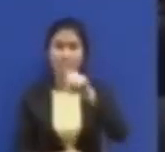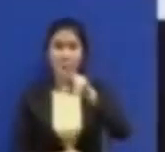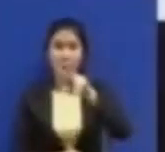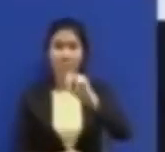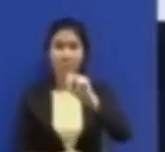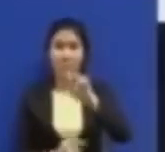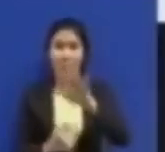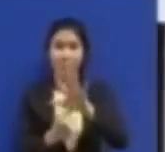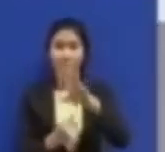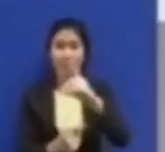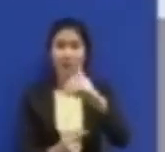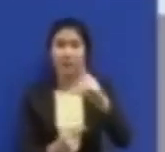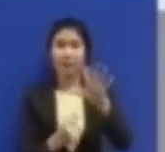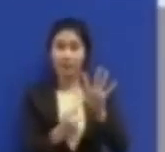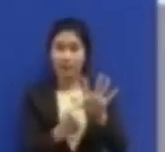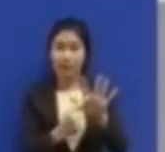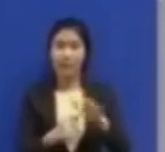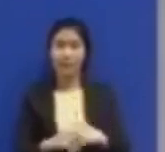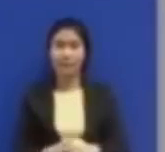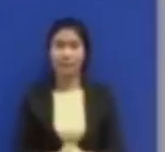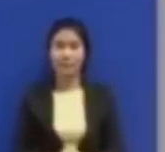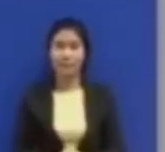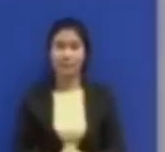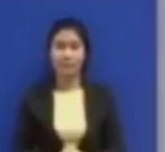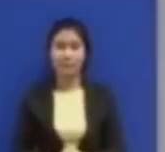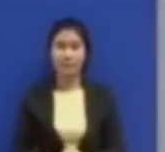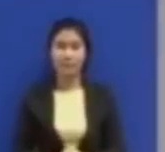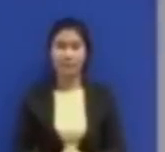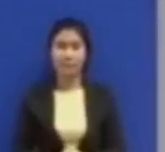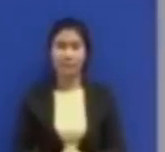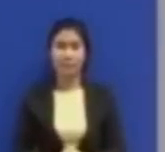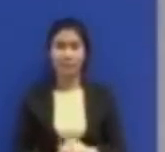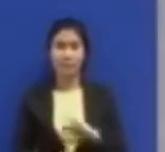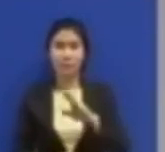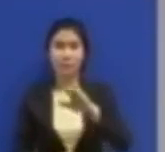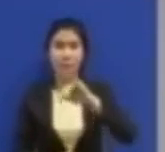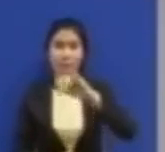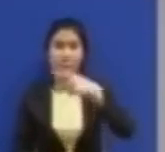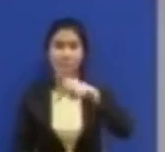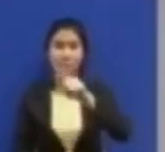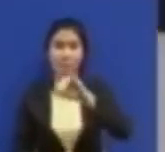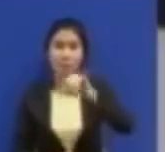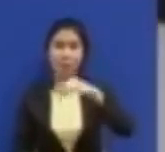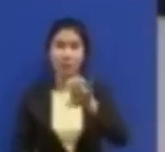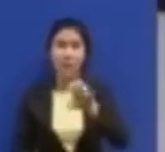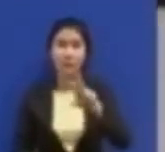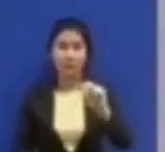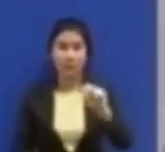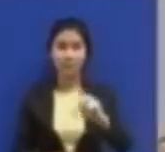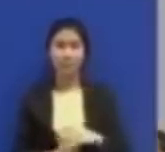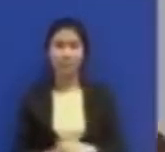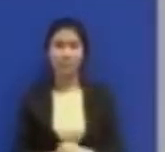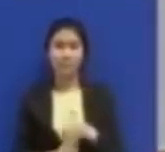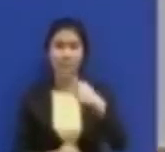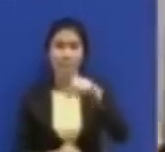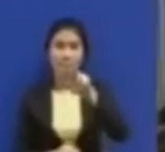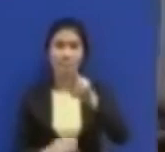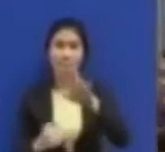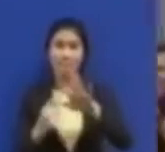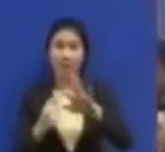ล98พลอากาศเอกประจินจันตอง99นายประดิษฐ์เหลืองอา